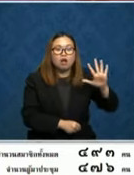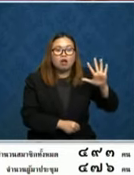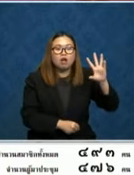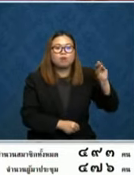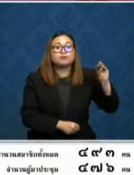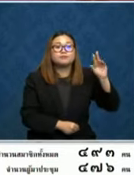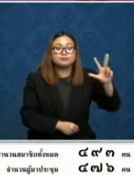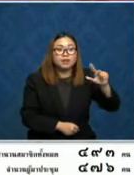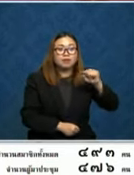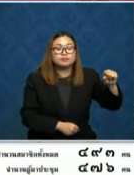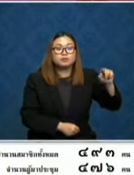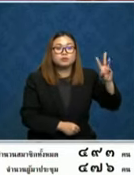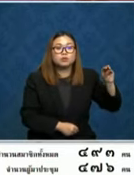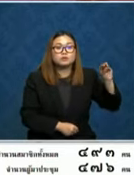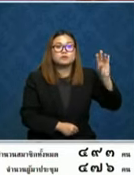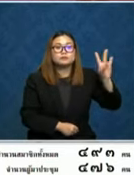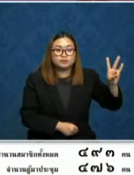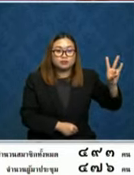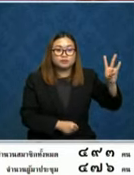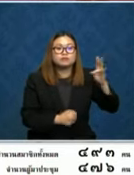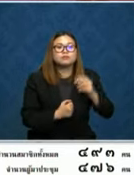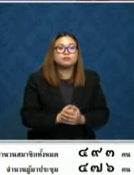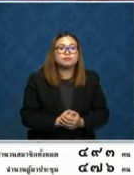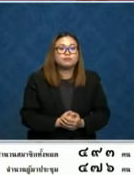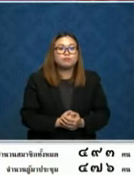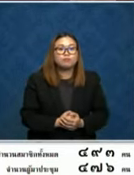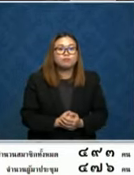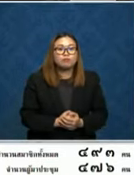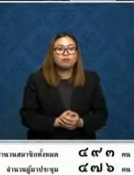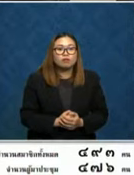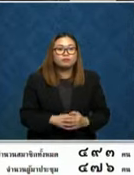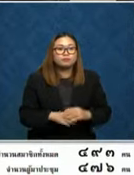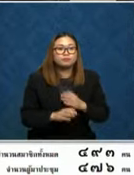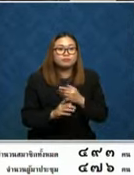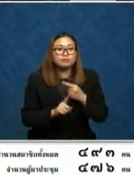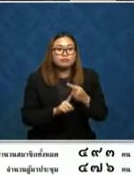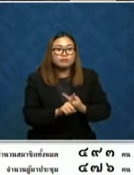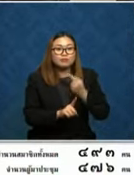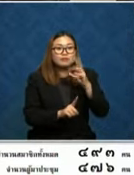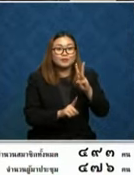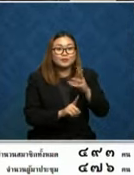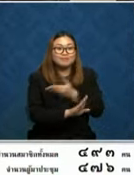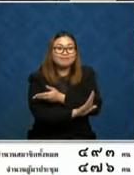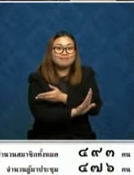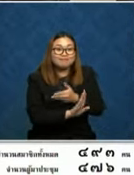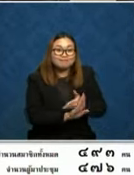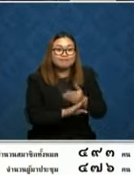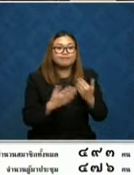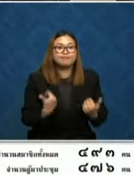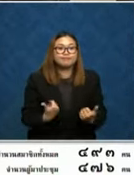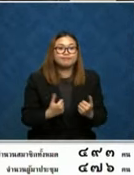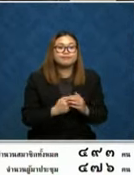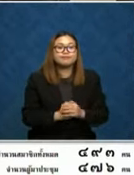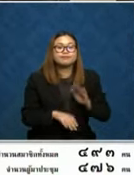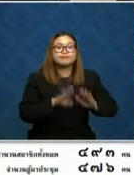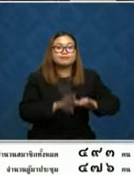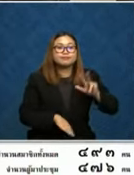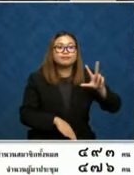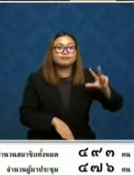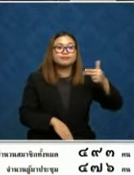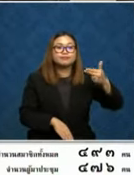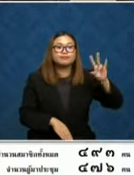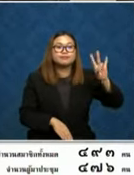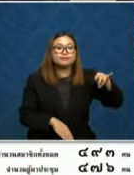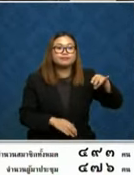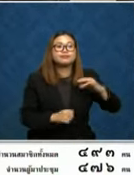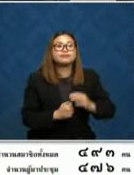ก็ดีนะครับปี67ก็ดีนะครับก็จนถึงมิถุนายนนี้นะครับก็มีประมาณ 37,000 กว่